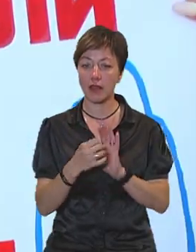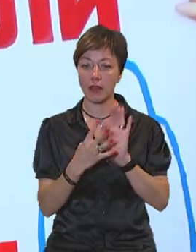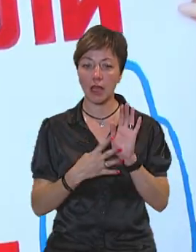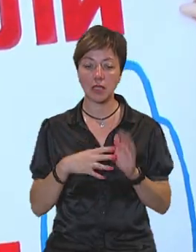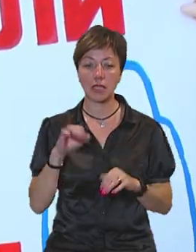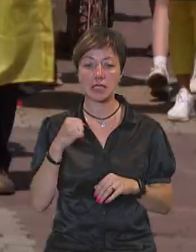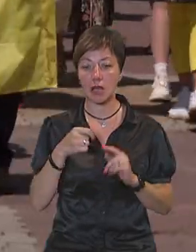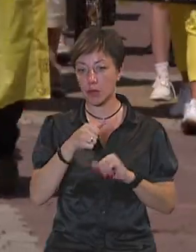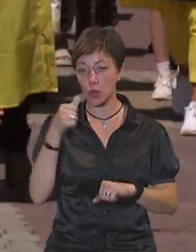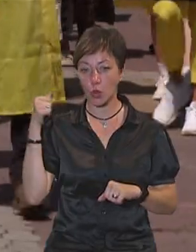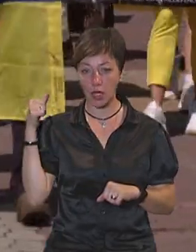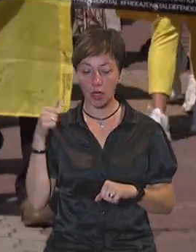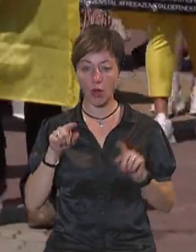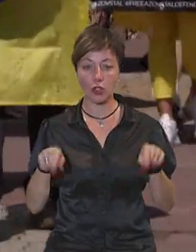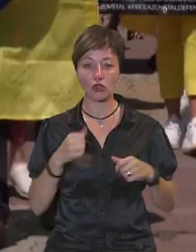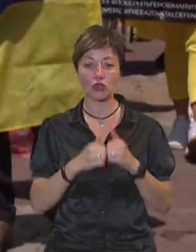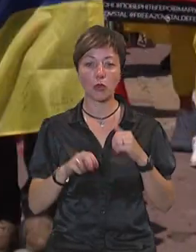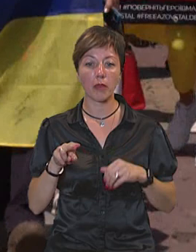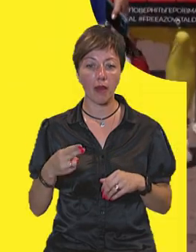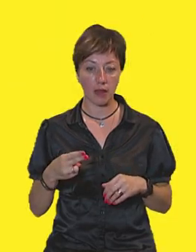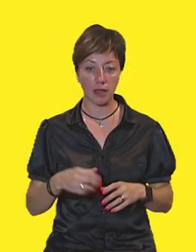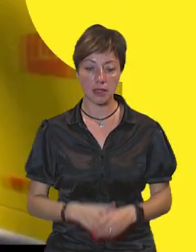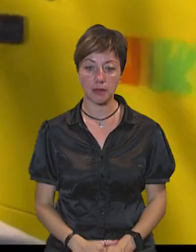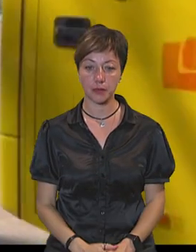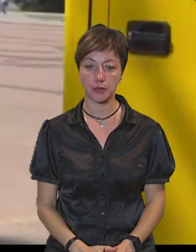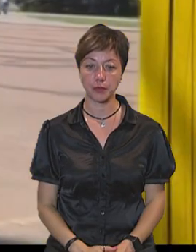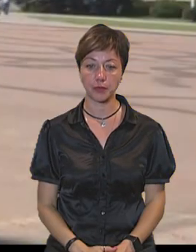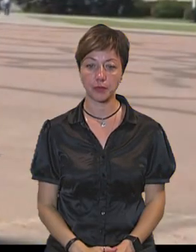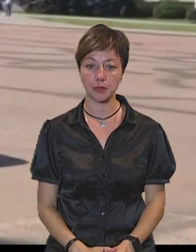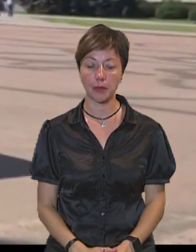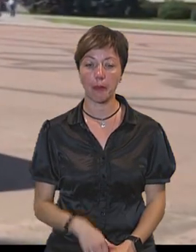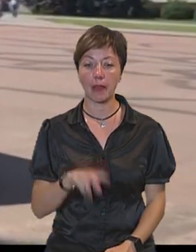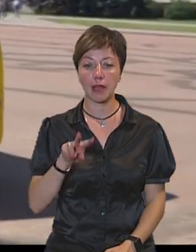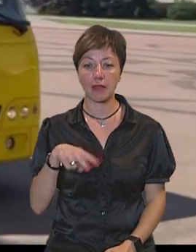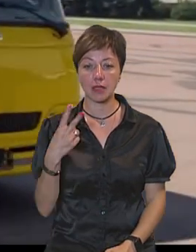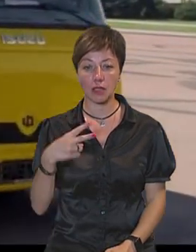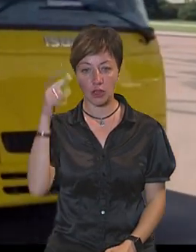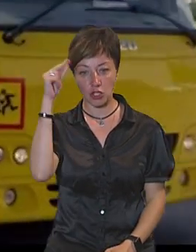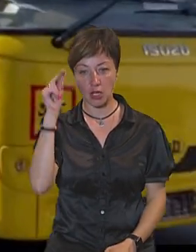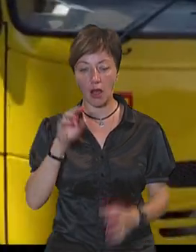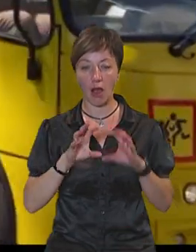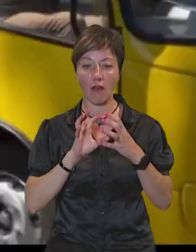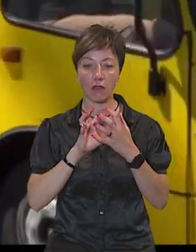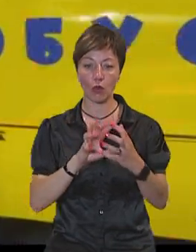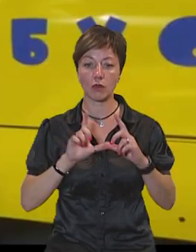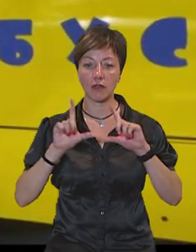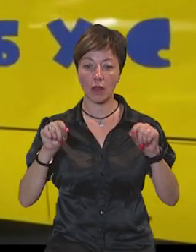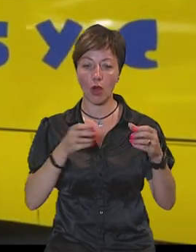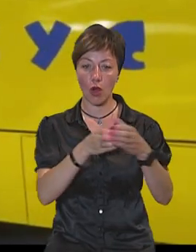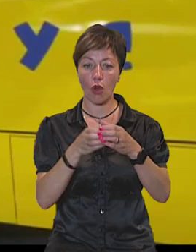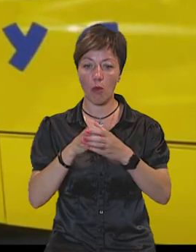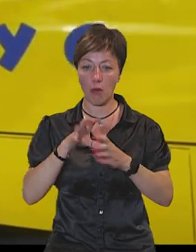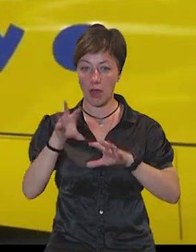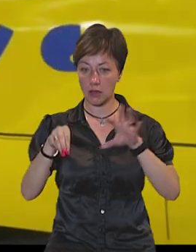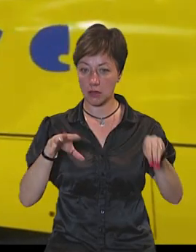серпня торік. Відтоді її організовують щоп'ятниці. 22 шкільних автобуси вирушили сьогодні до громад